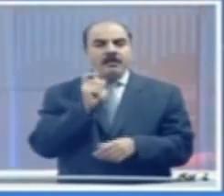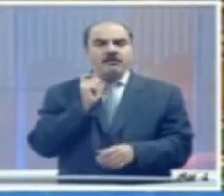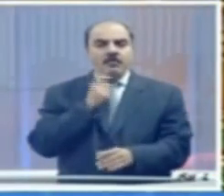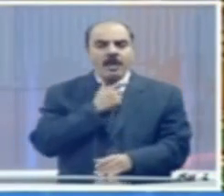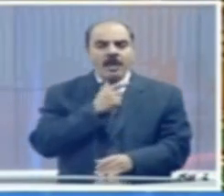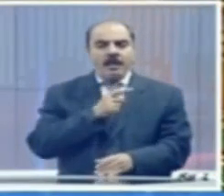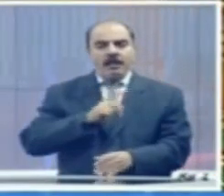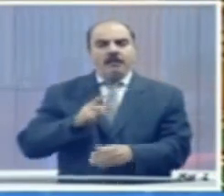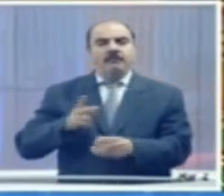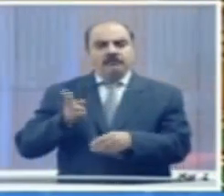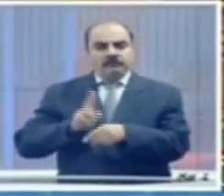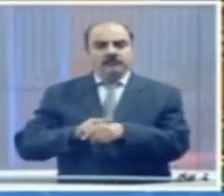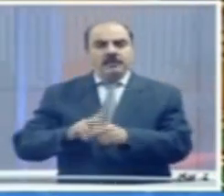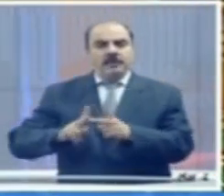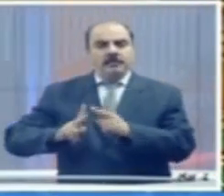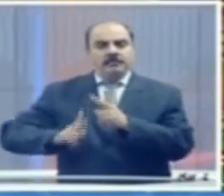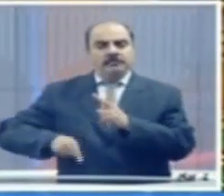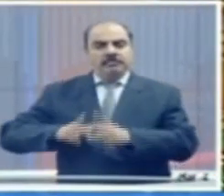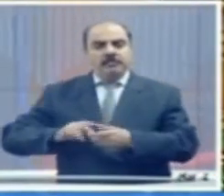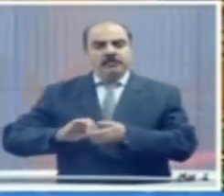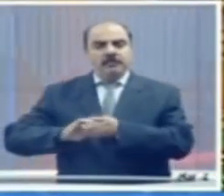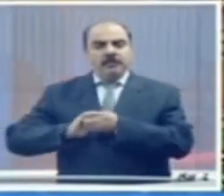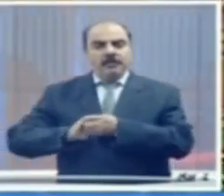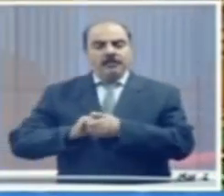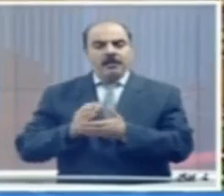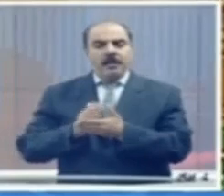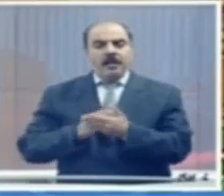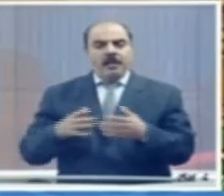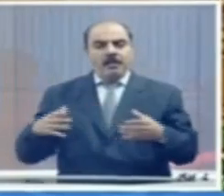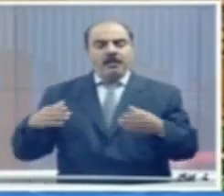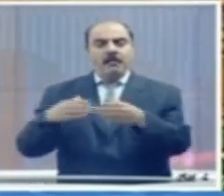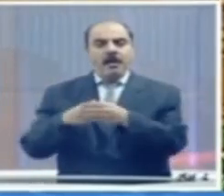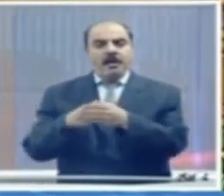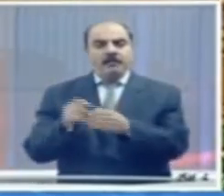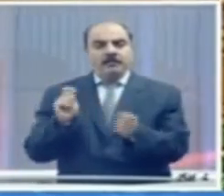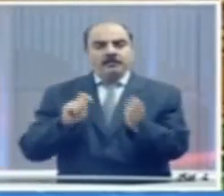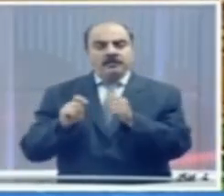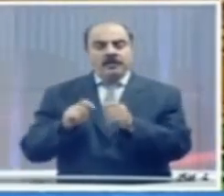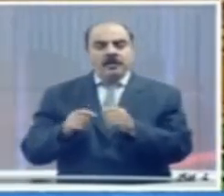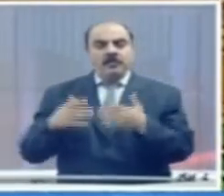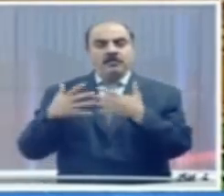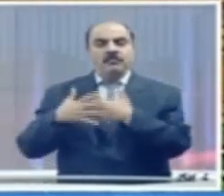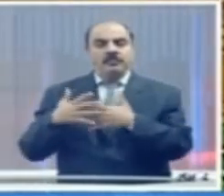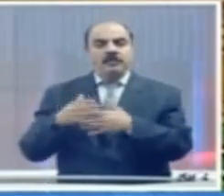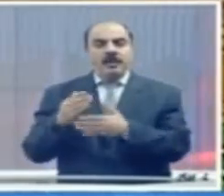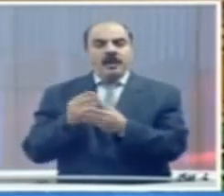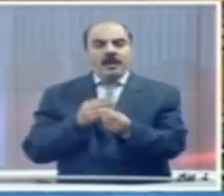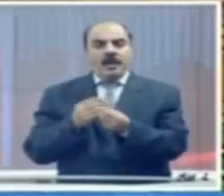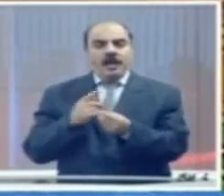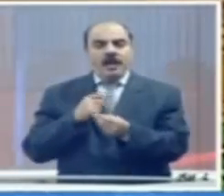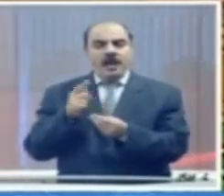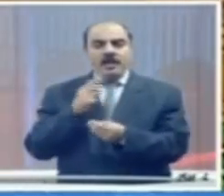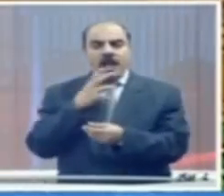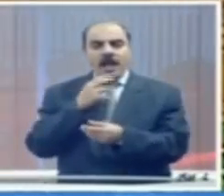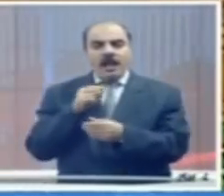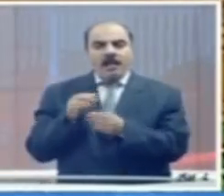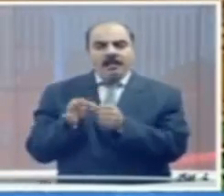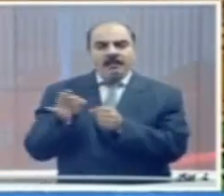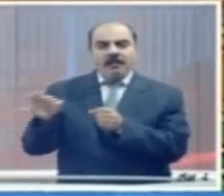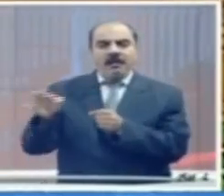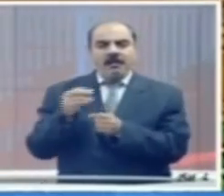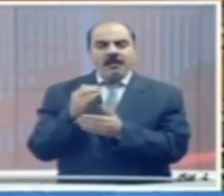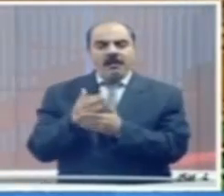صناعية بمحافظتي قنا وسوهاج، وكذلك توقيع بروتوكولات تعاون بين الهيئة العامة للتنمية